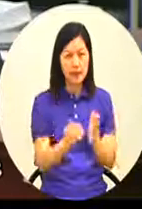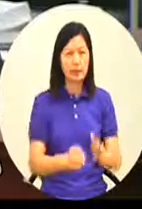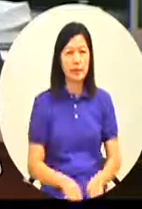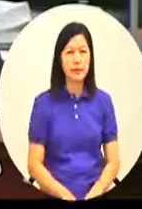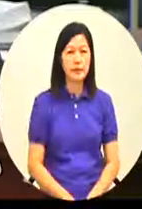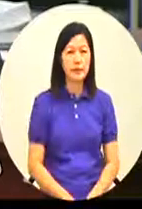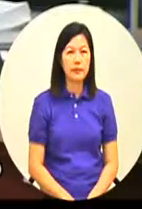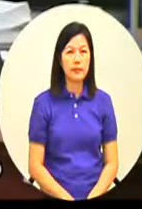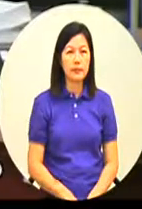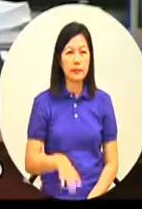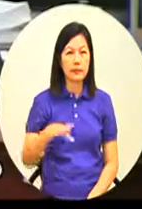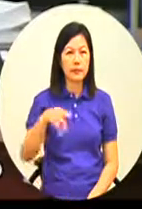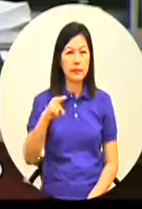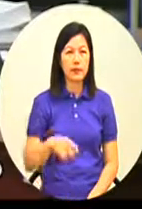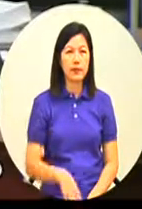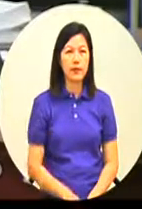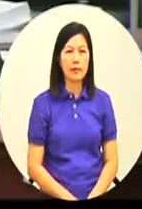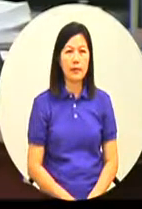啊，